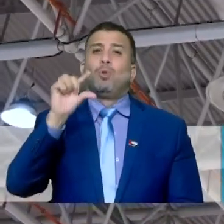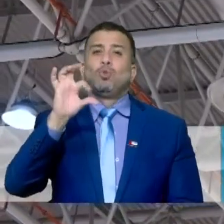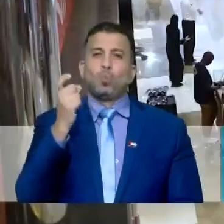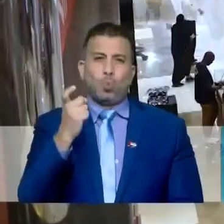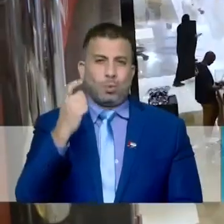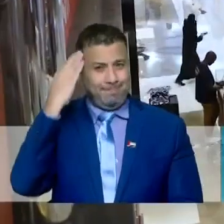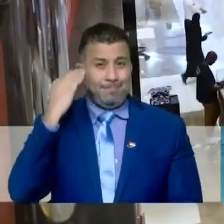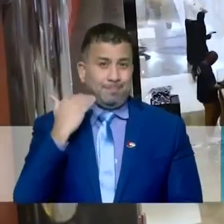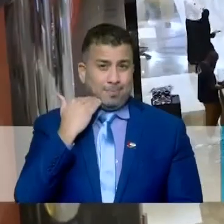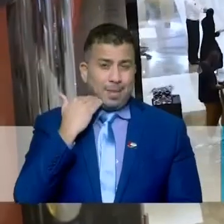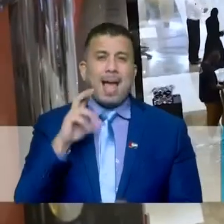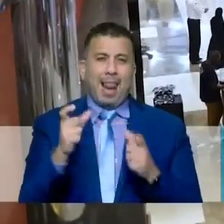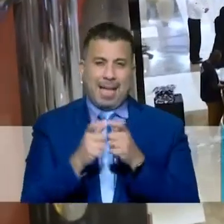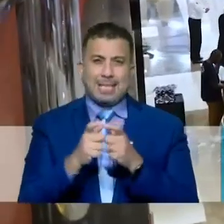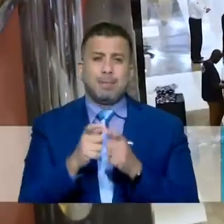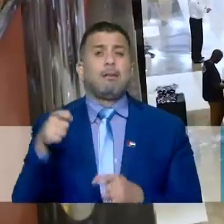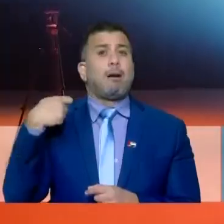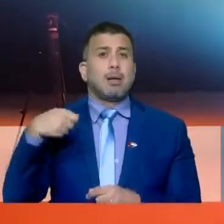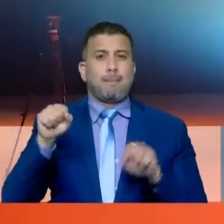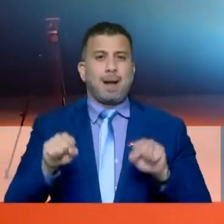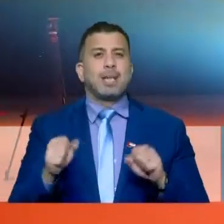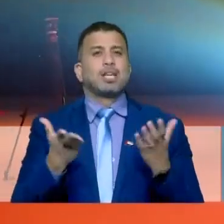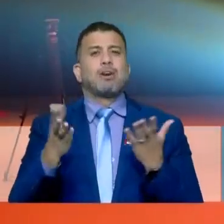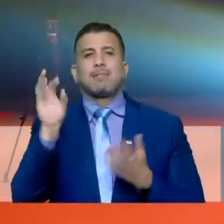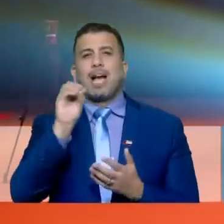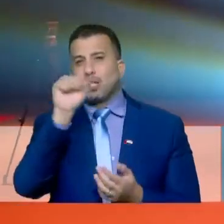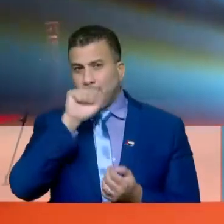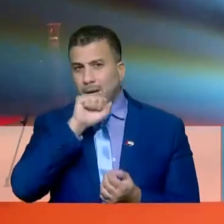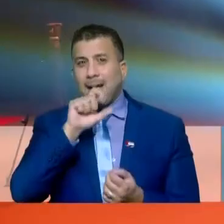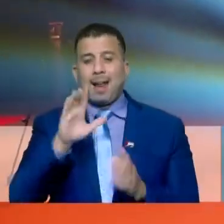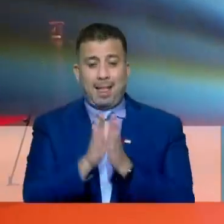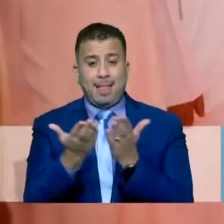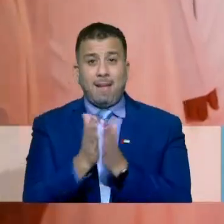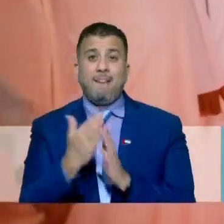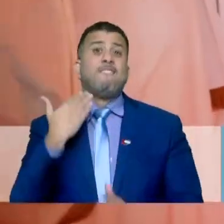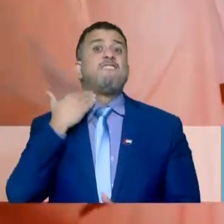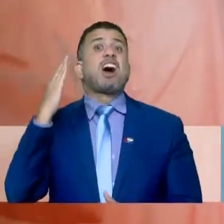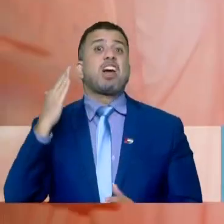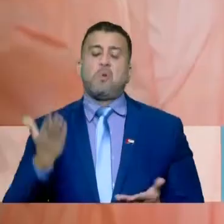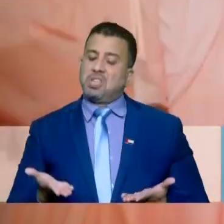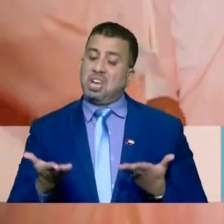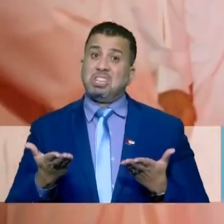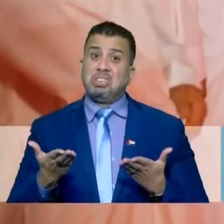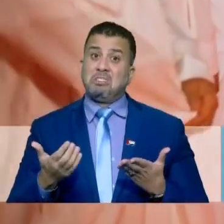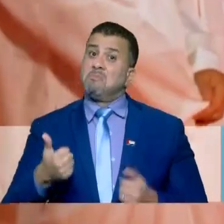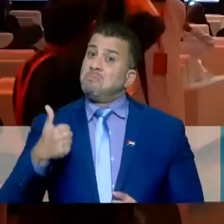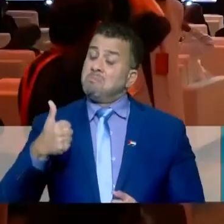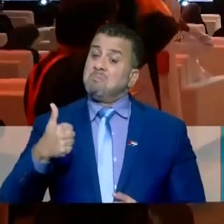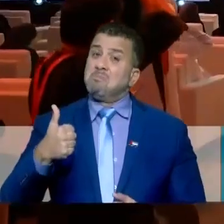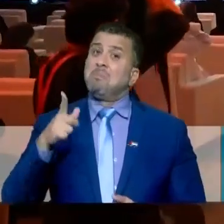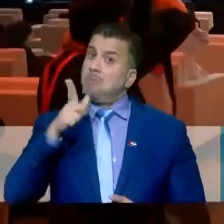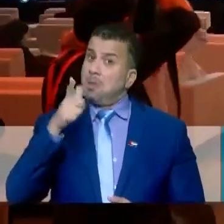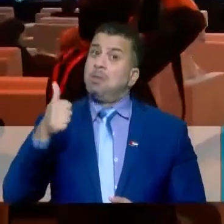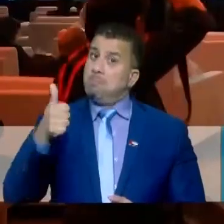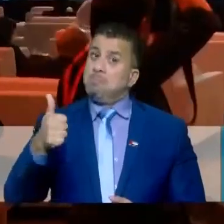الشيخه بدور بنت سلطان القاسمي رئيسه مجلس اداره هيئه الشارقه للكتاب عن فخرها بالتقدير والاشاده